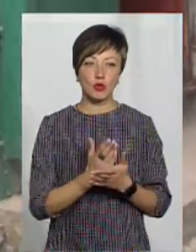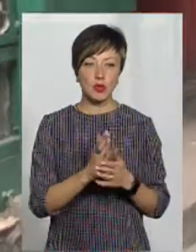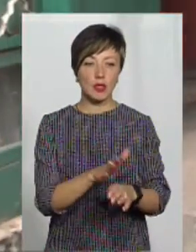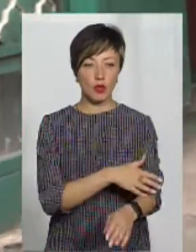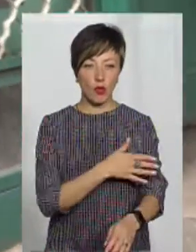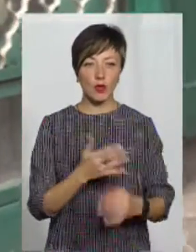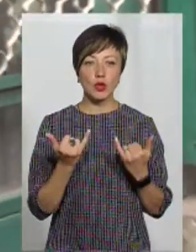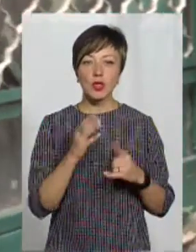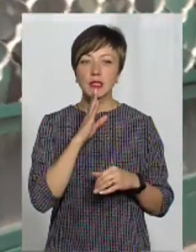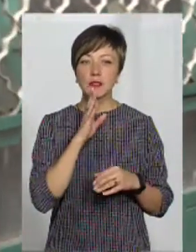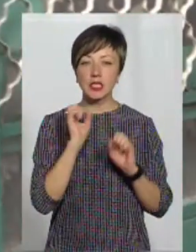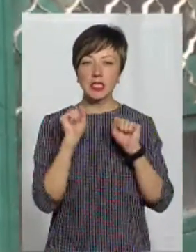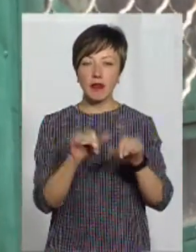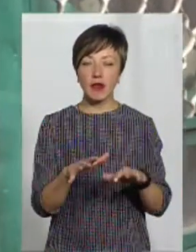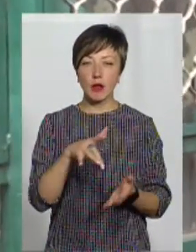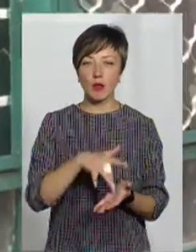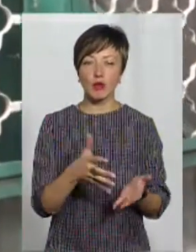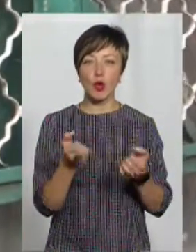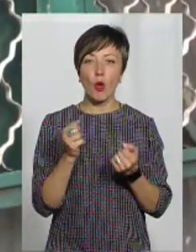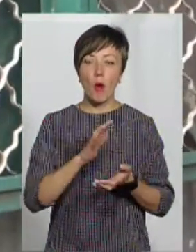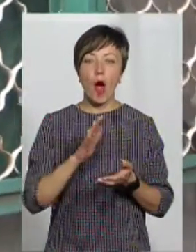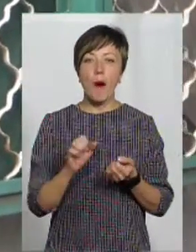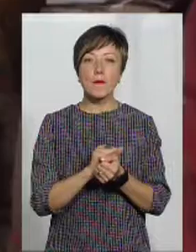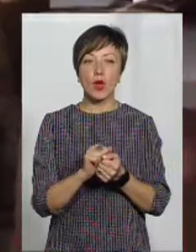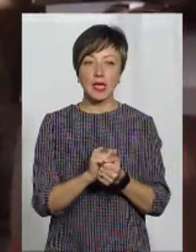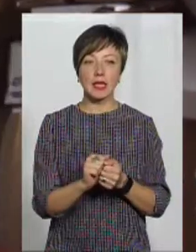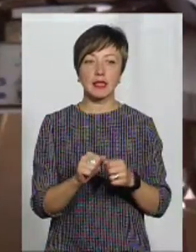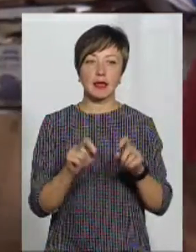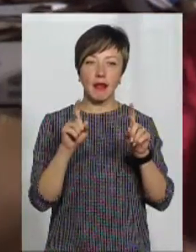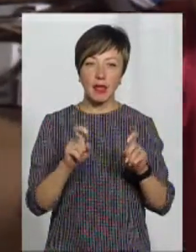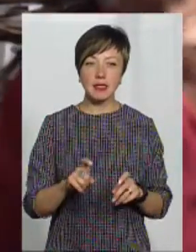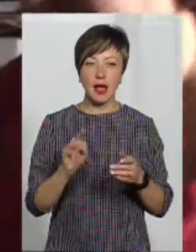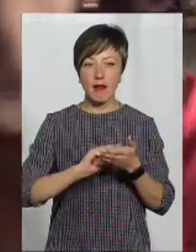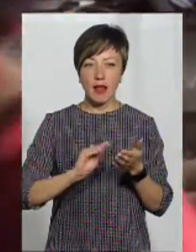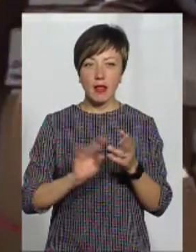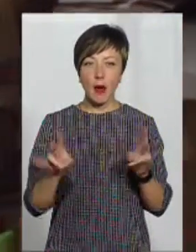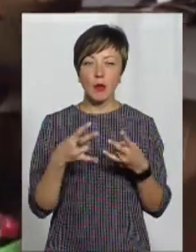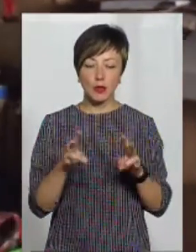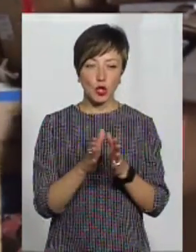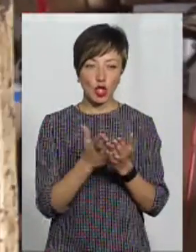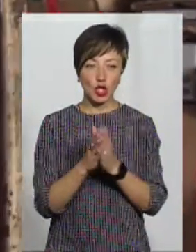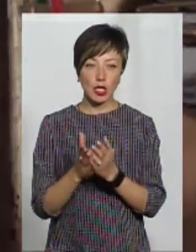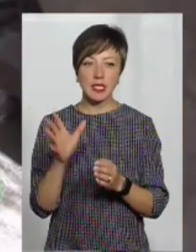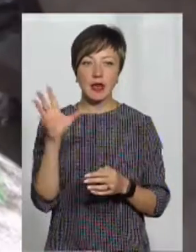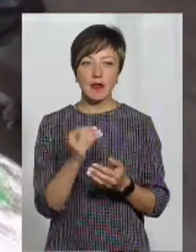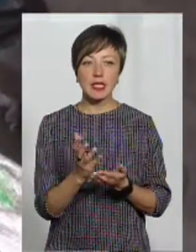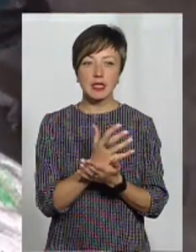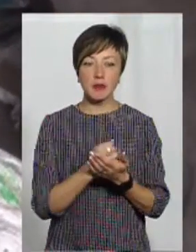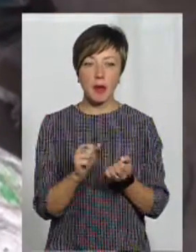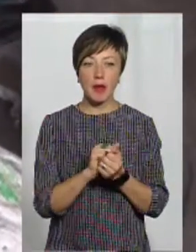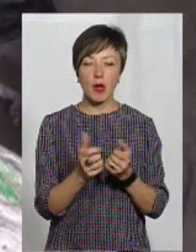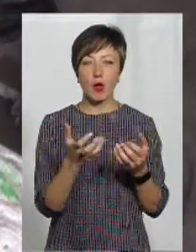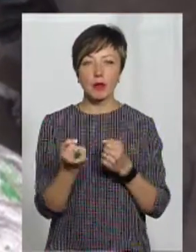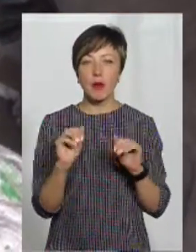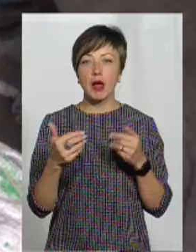довго. Сьогодні дівчина йде здавати на пункт прийому макулатури старі шкільні тести, реферати та інші непотрібні їй книжки. За весь зібраний папір отримує